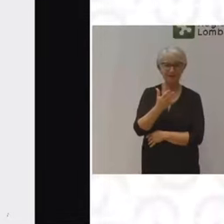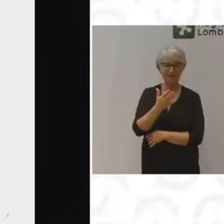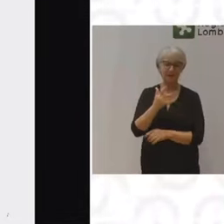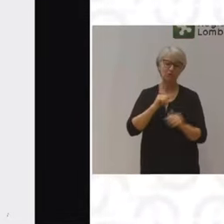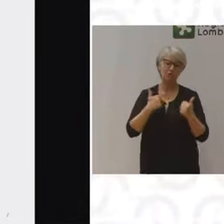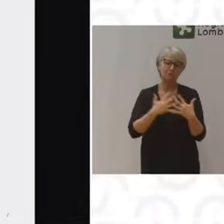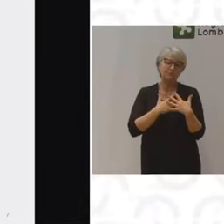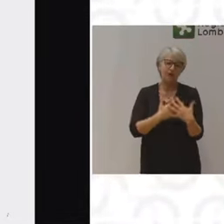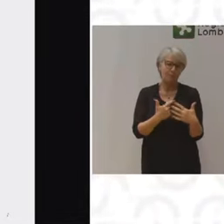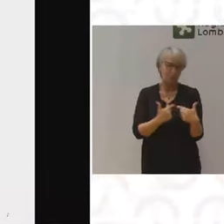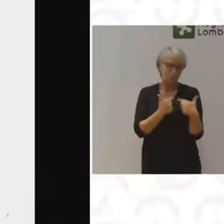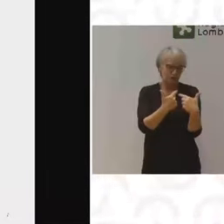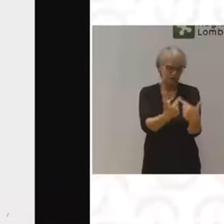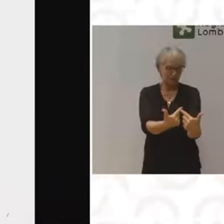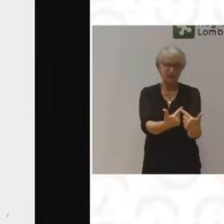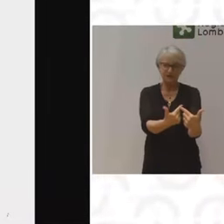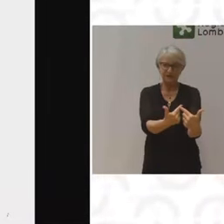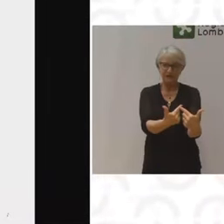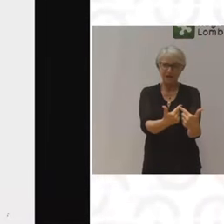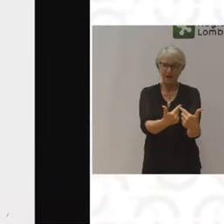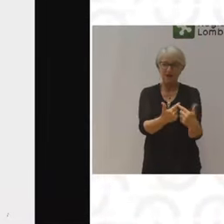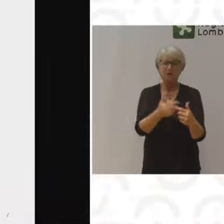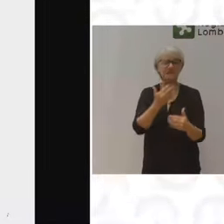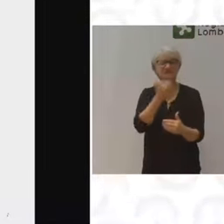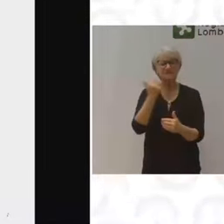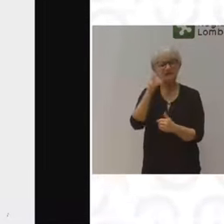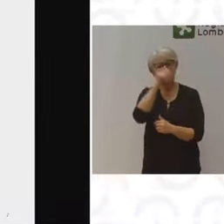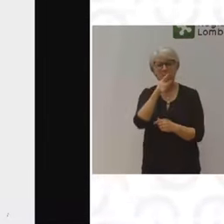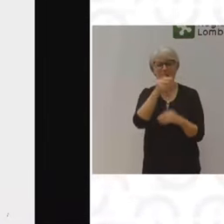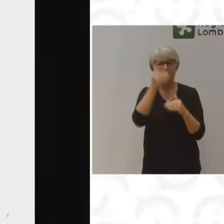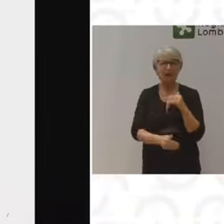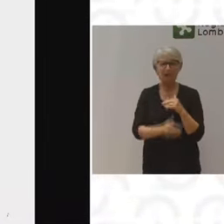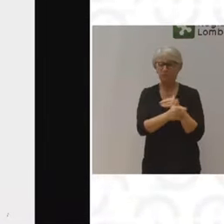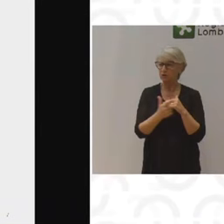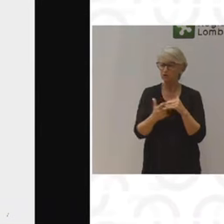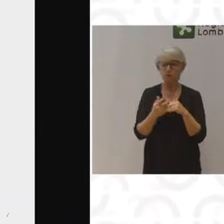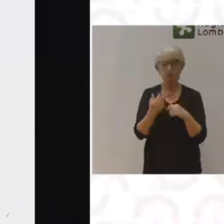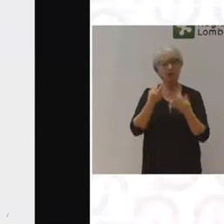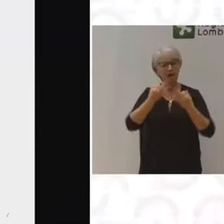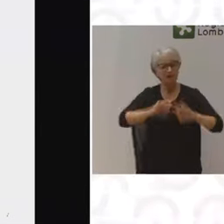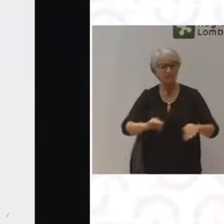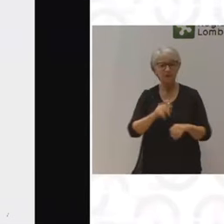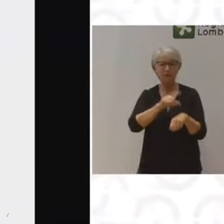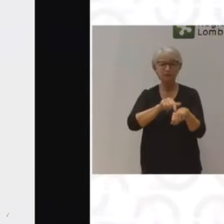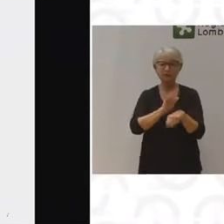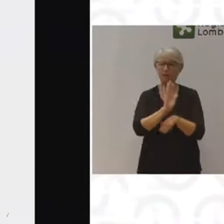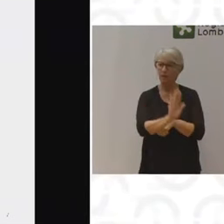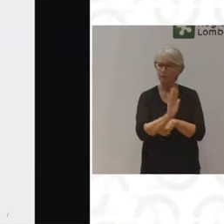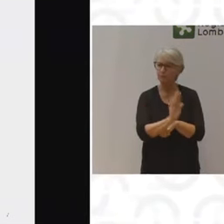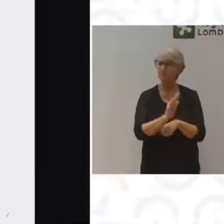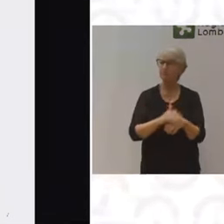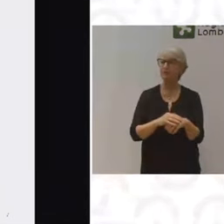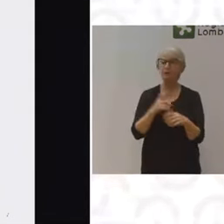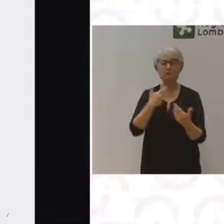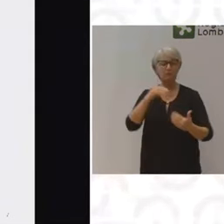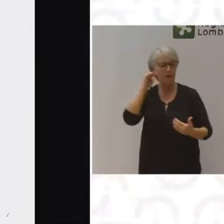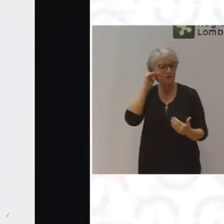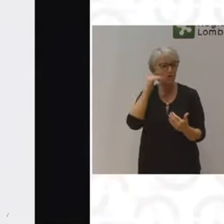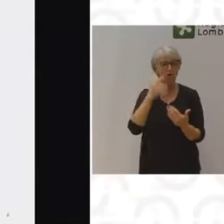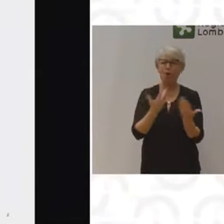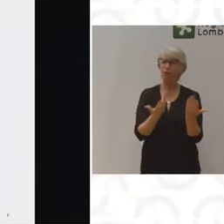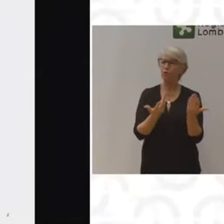dare, senza temere la complessità dei loro limiti, rispettare i loro tempi, fornendo sostegno, porci in ascolto, comprenderli e